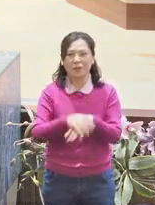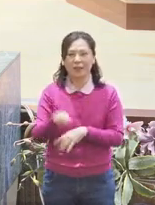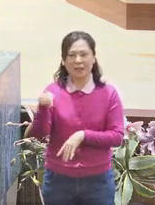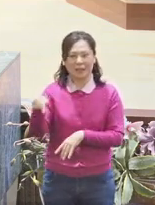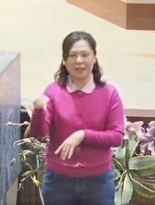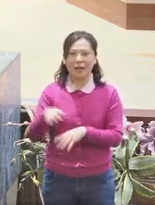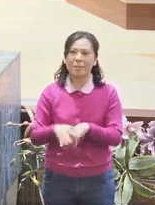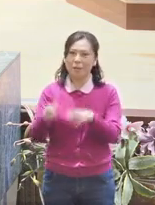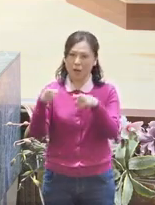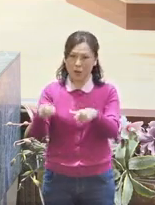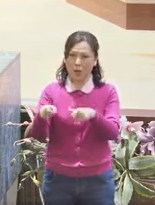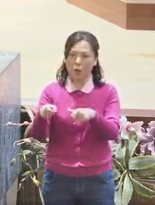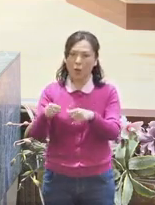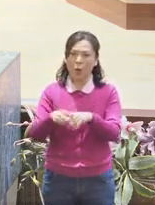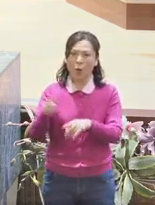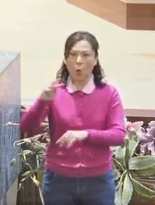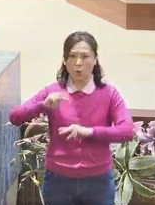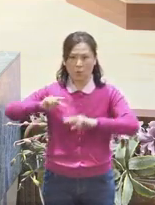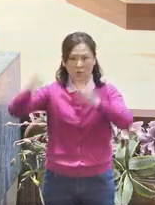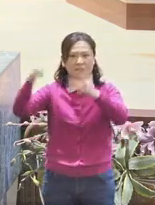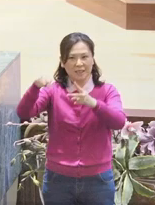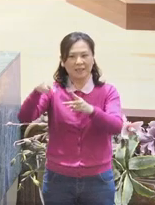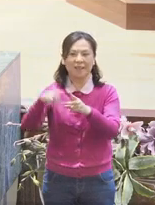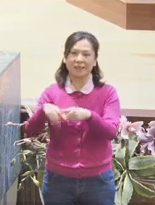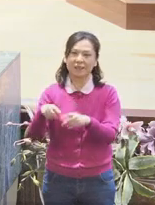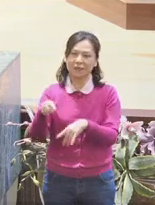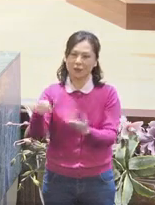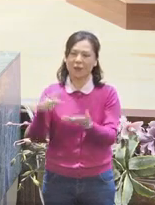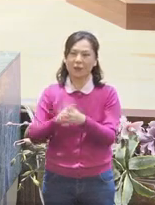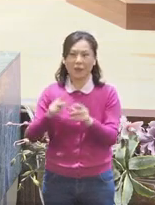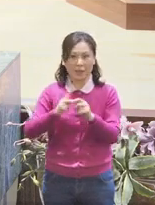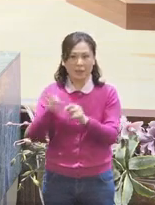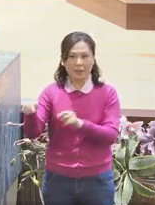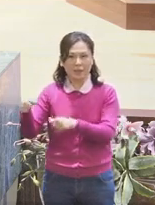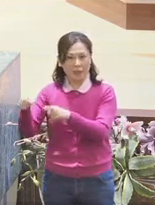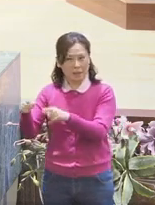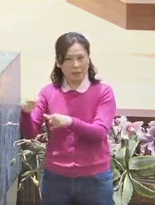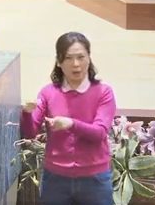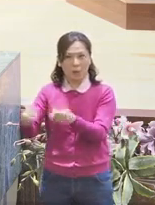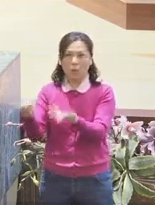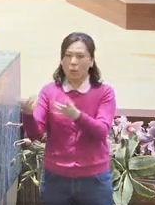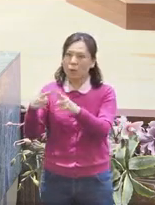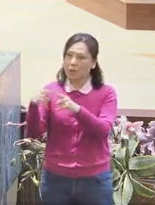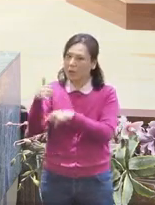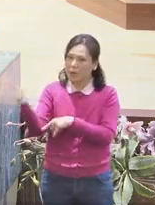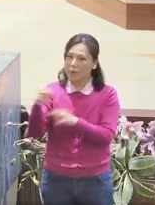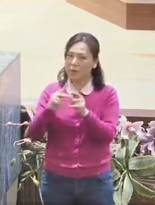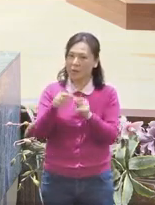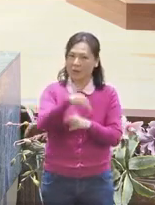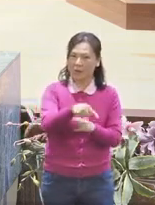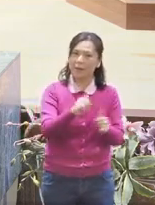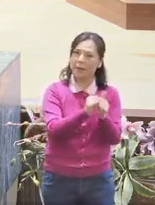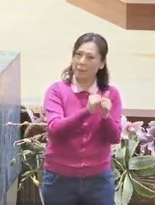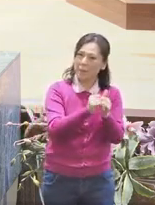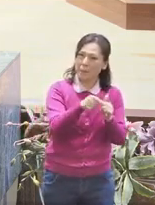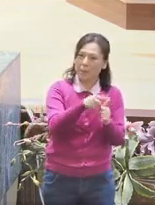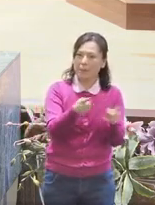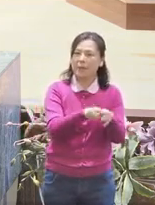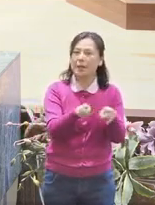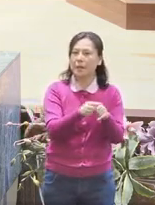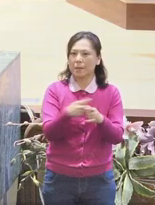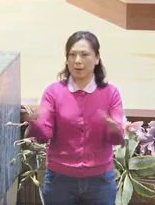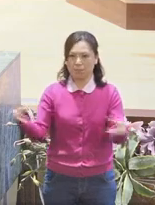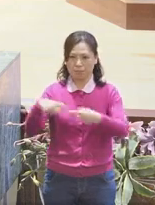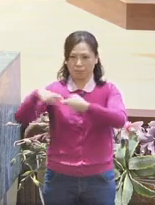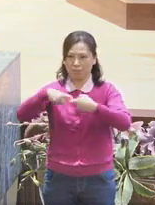的革新力量的一个联盟。那这个呢就是结合事务官以及关心事务官的权益的朋友，并不是一下子就跳到